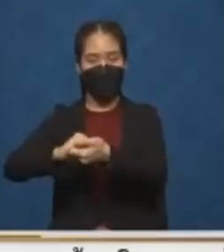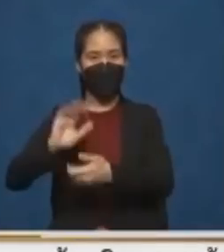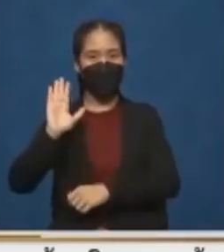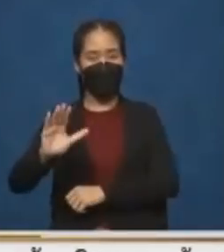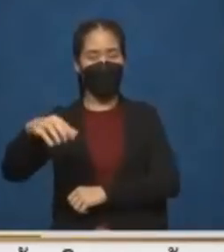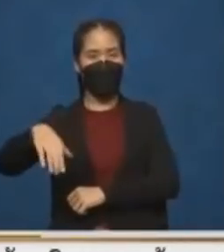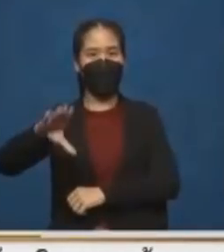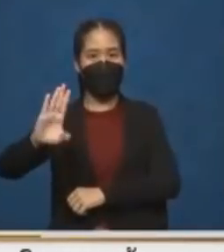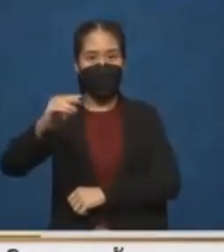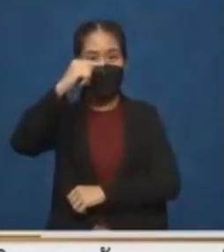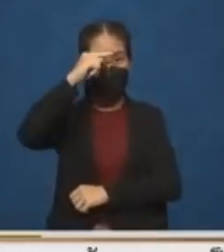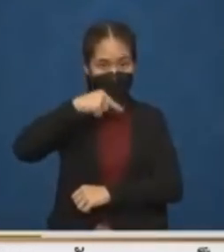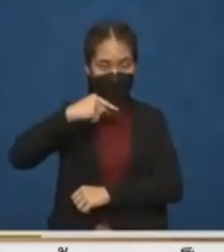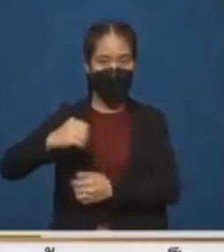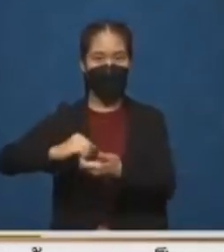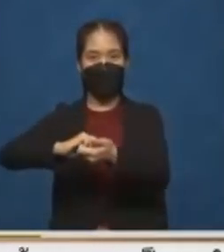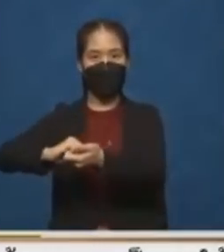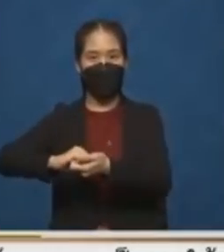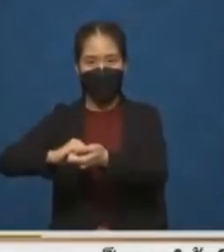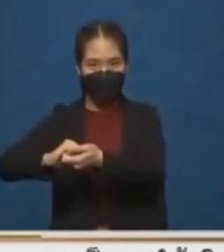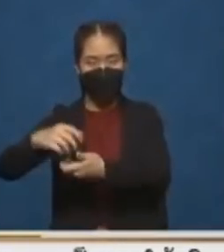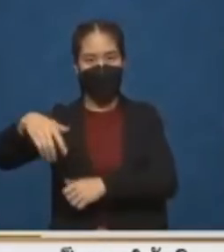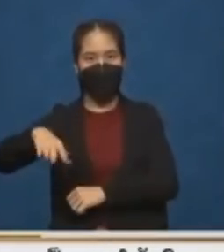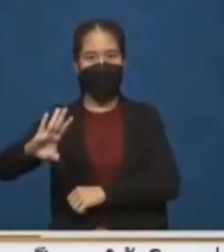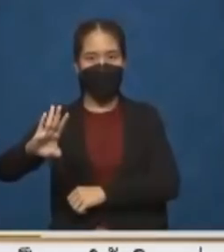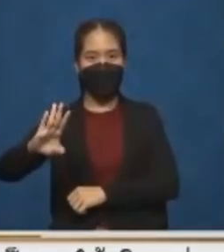ไยกบบริษัทงอกิที่มคามมาตรฐาน